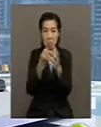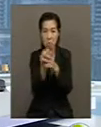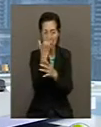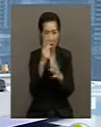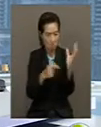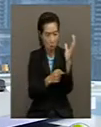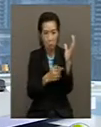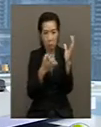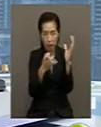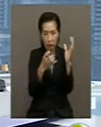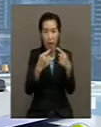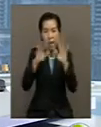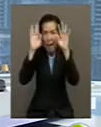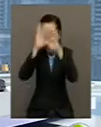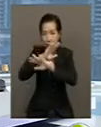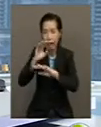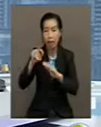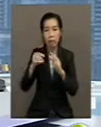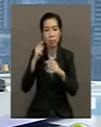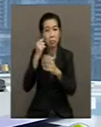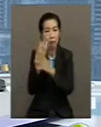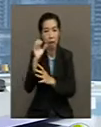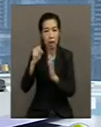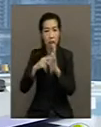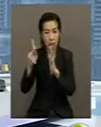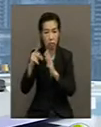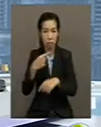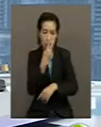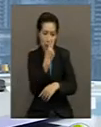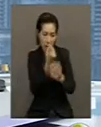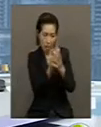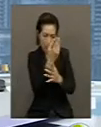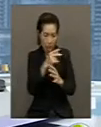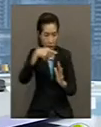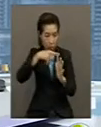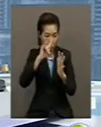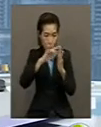ครับลักษณะคล้ายๆกับไม้สักไม้ตะเคียนถ้าเกิดใครพบเห็นลักษณะแบบนี้ต้องแจ้งเจ้าหน้าที่นะครับ